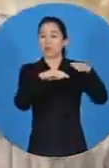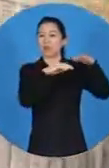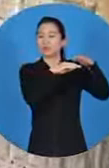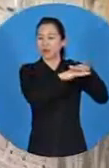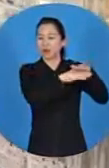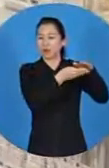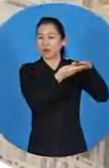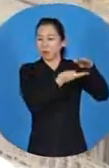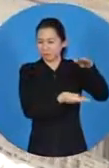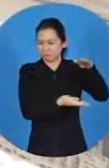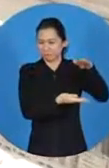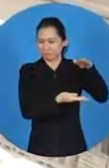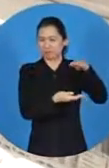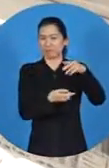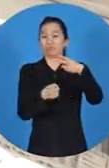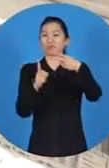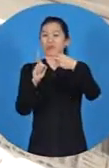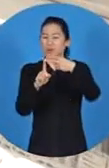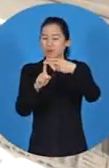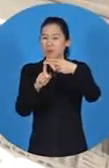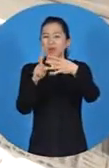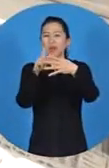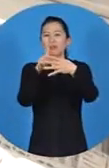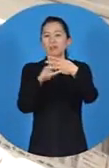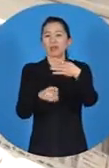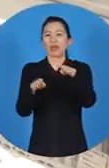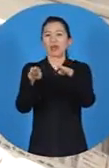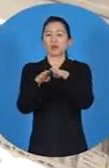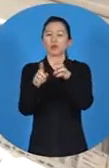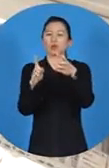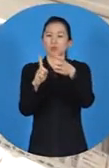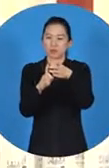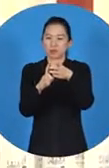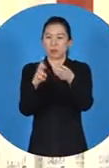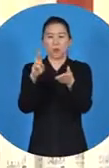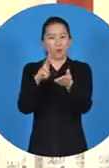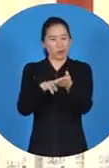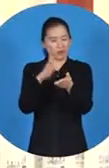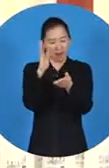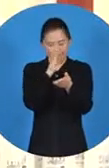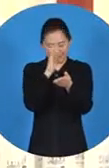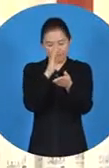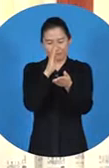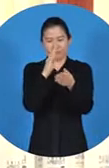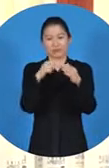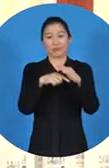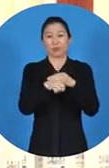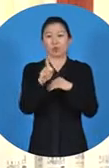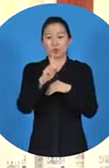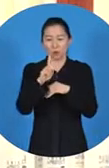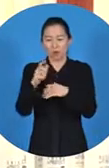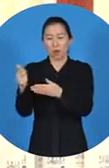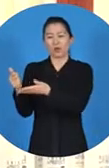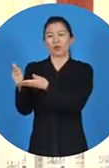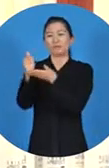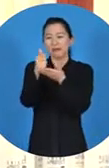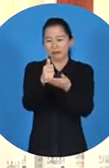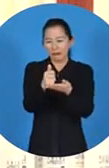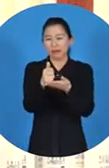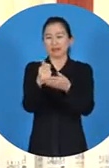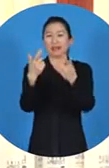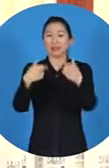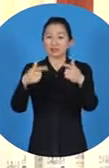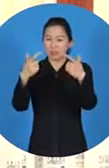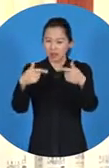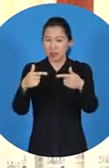ないことと、定休日を設けないことって言ったこと、お化粧品っていつ切れるかわからないって